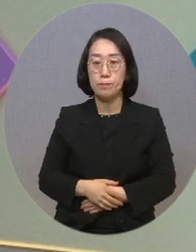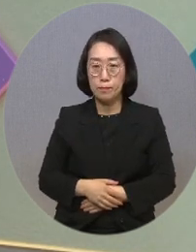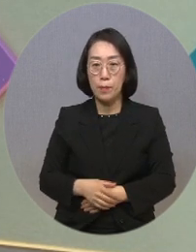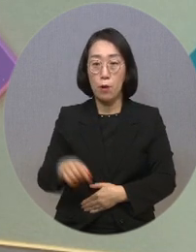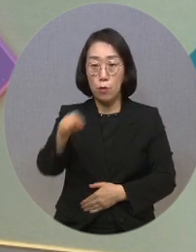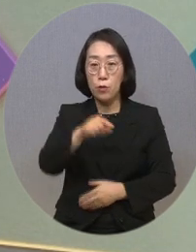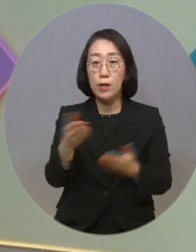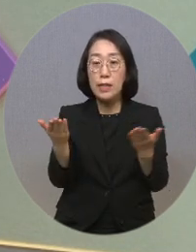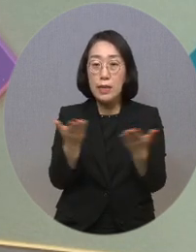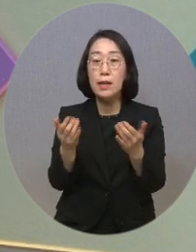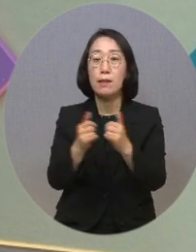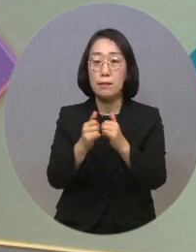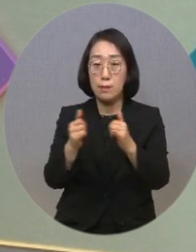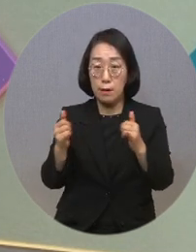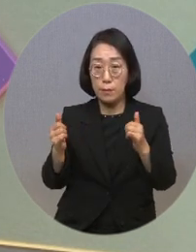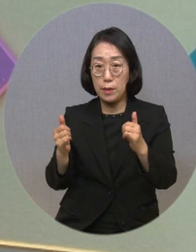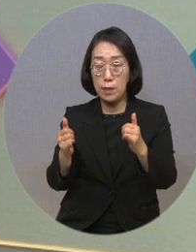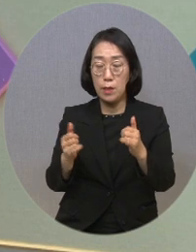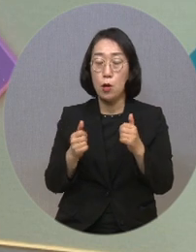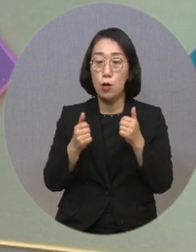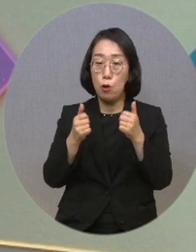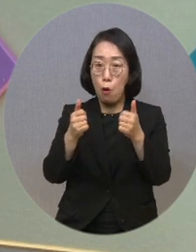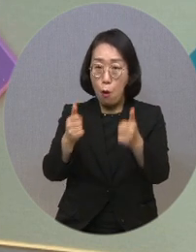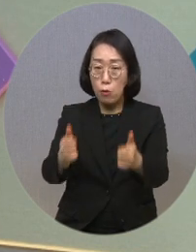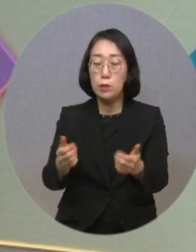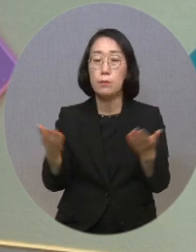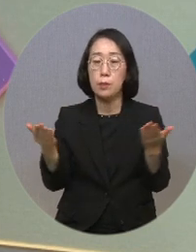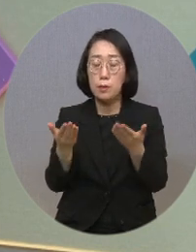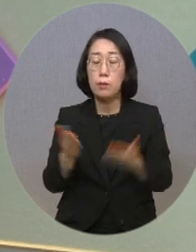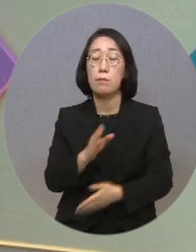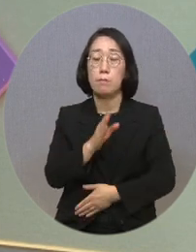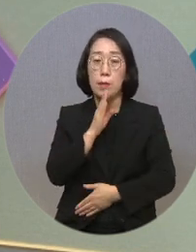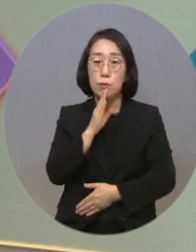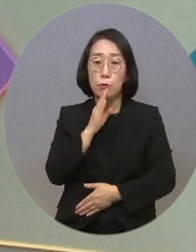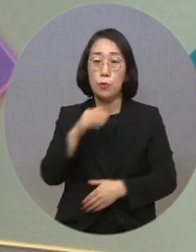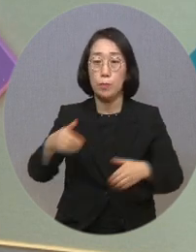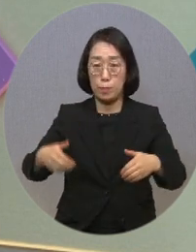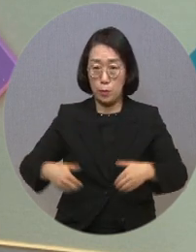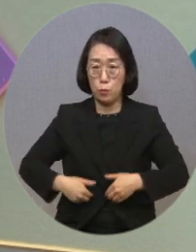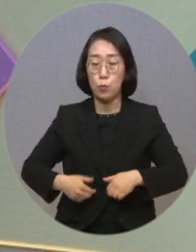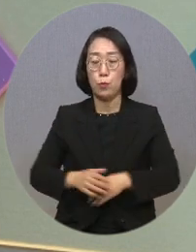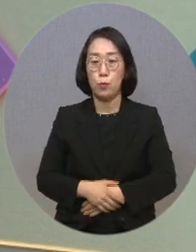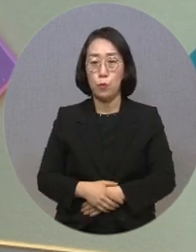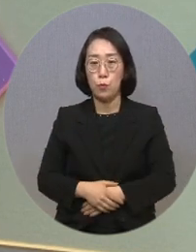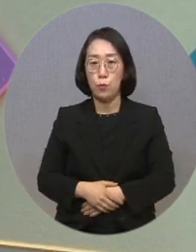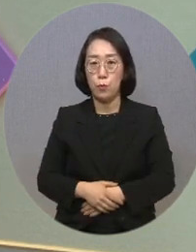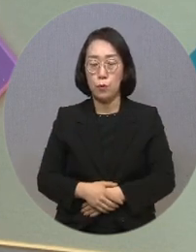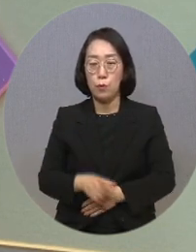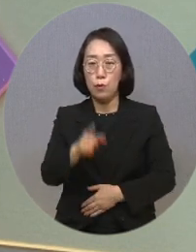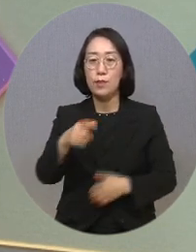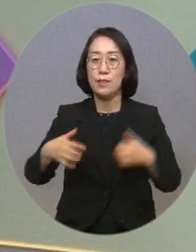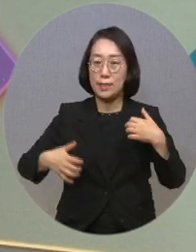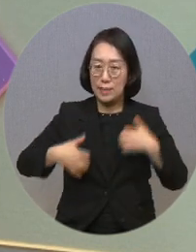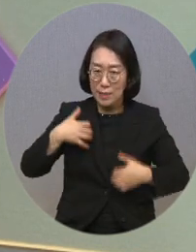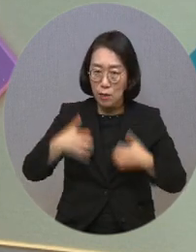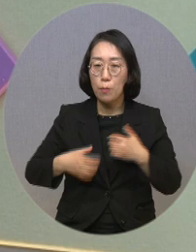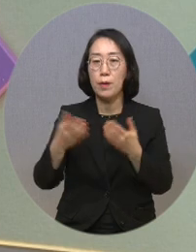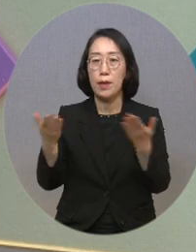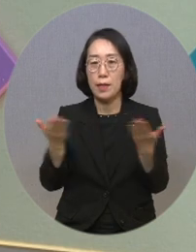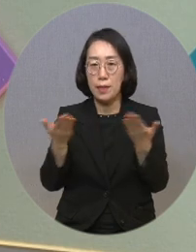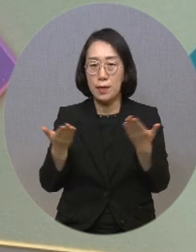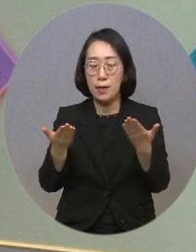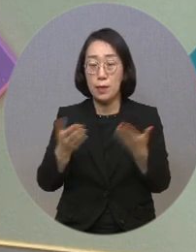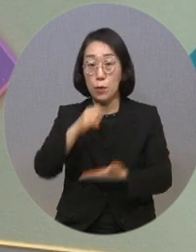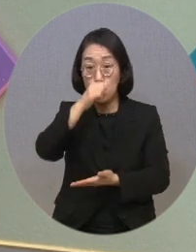거기서 근무하고 있는 직원들이 열심히 일을 해줘야 되지 않겠습니까? 그렇죠. 네. 그런 분들이 좀 즐겁게 열심히 일하실 수